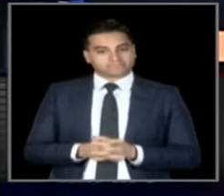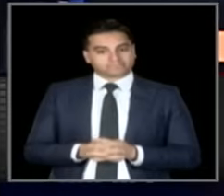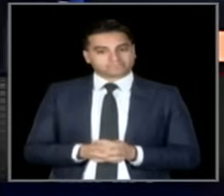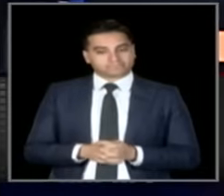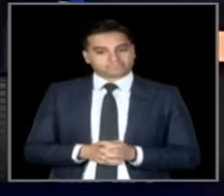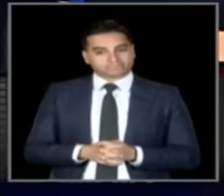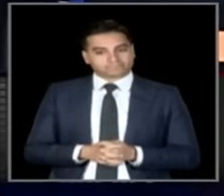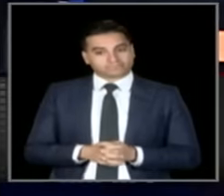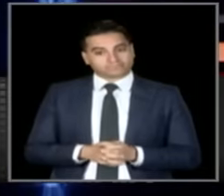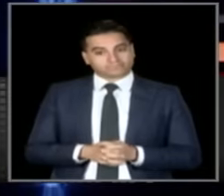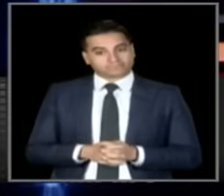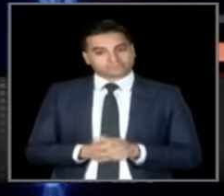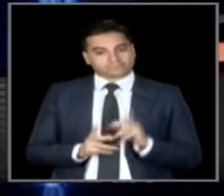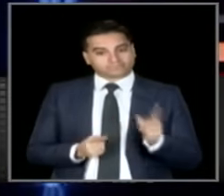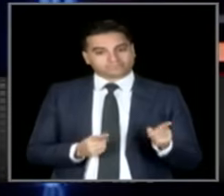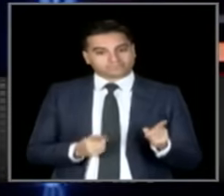فاسيتش.